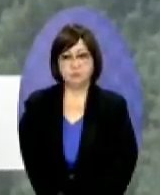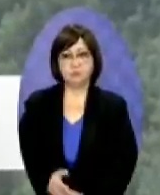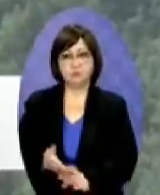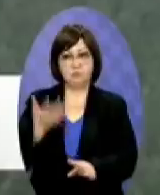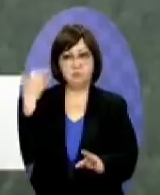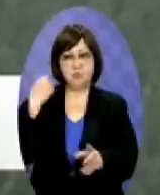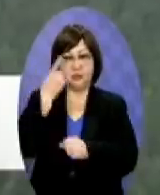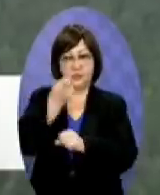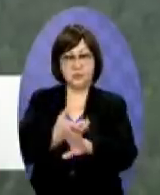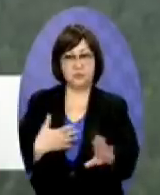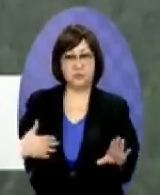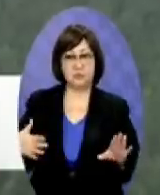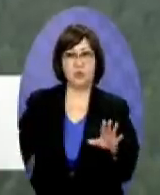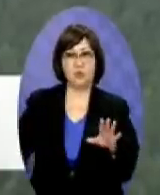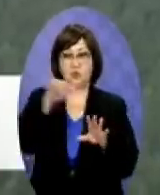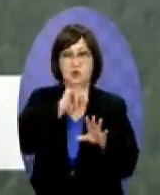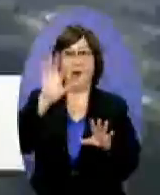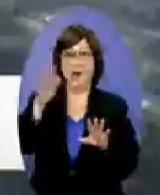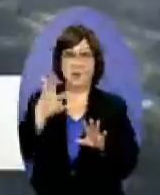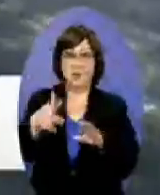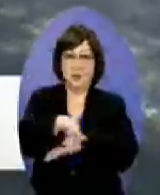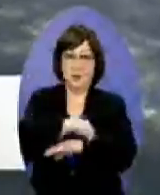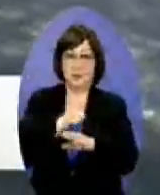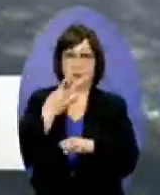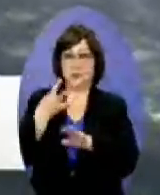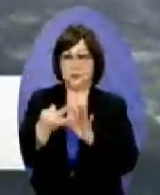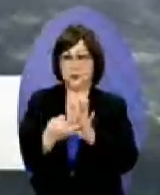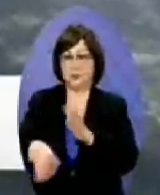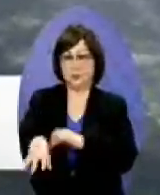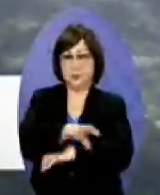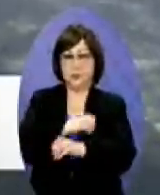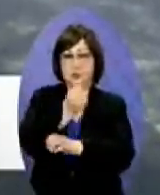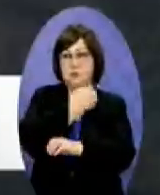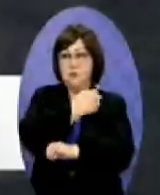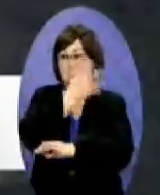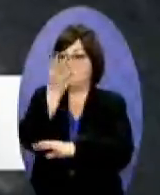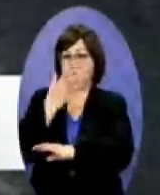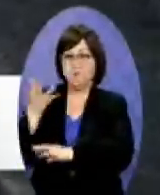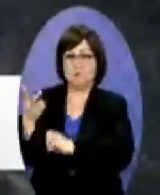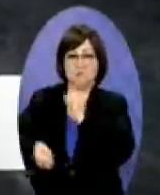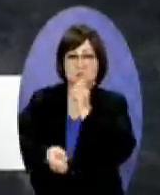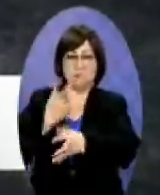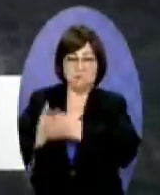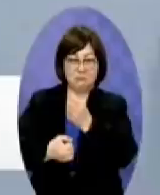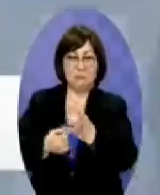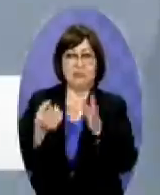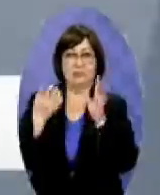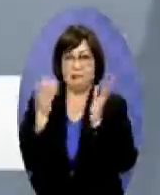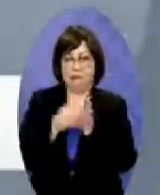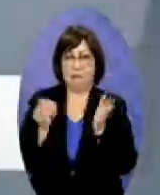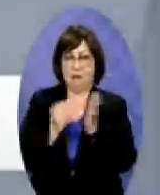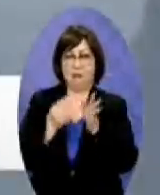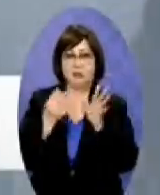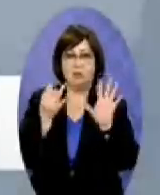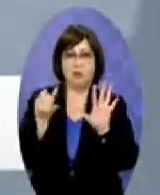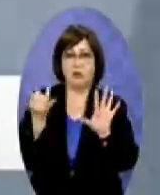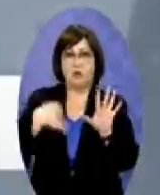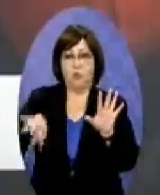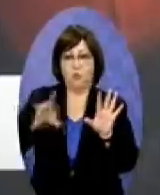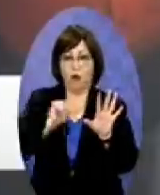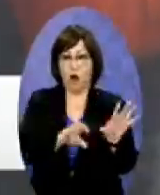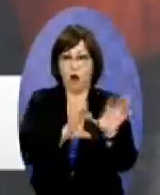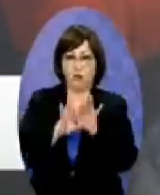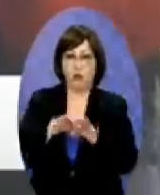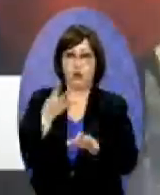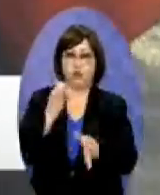Өнгөрсөн оны хувьд улсын хэмжээнд 13 аймгийн 48 суманд ой хээрийн түмэр 77 удаа гарсан байна. Үүнээс улбаалж 40 тэрбум